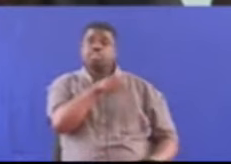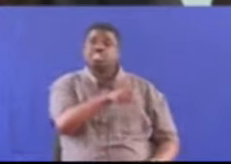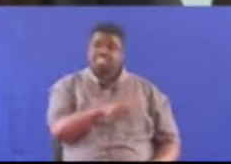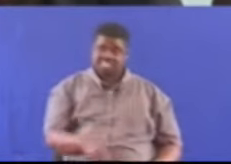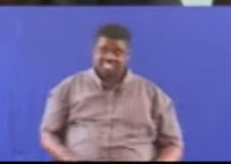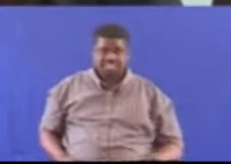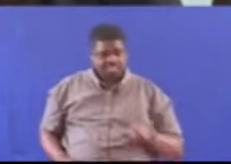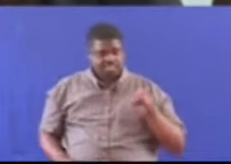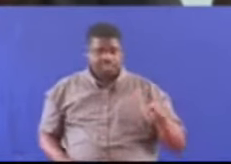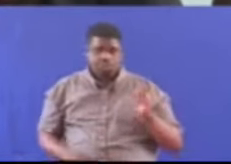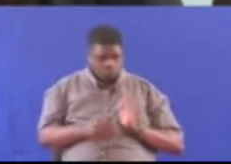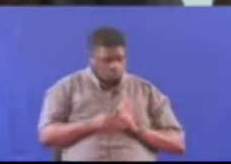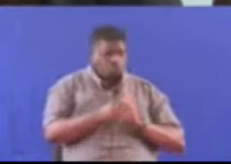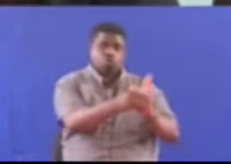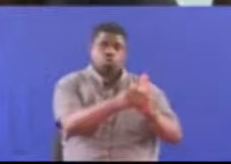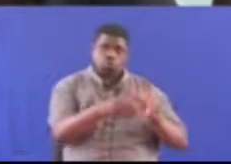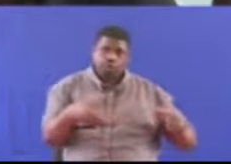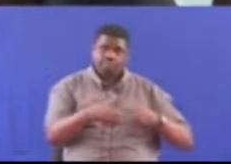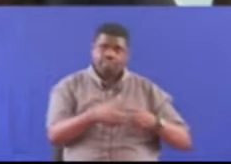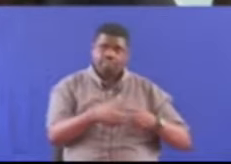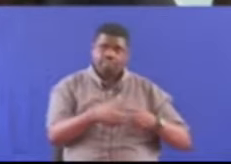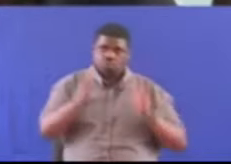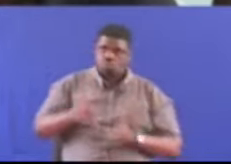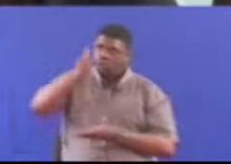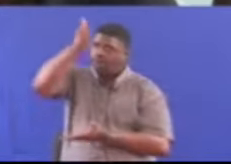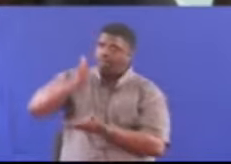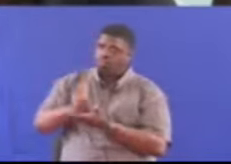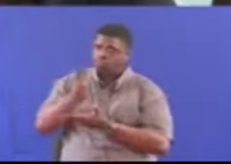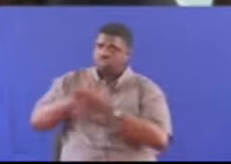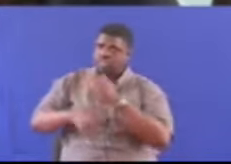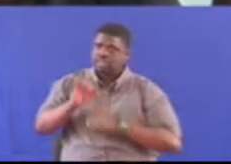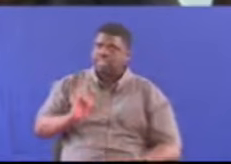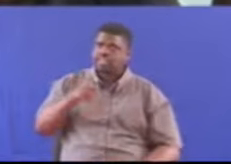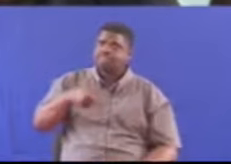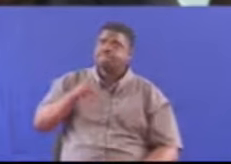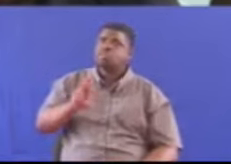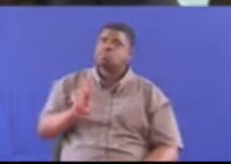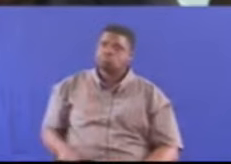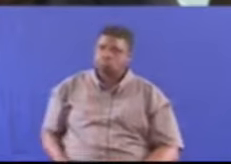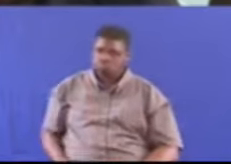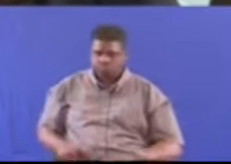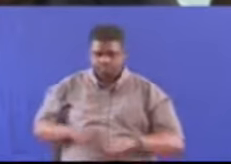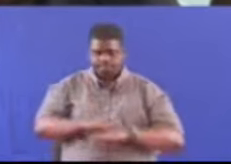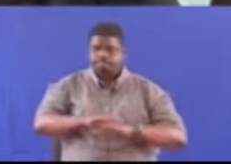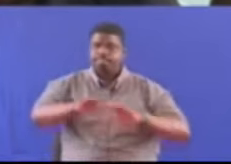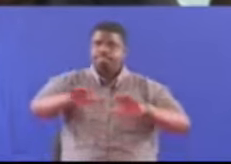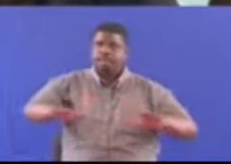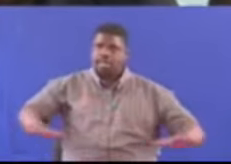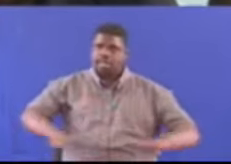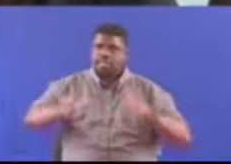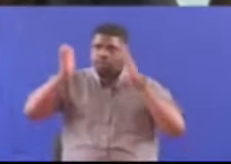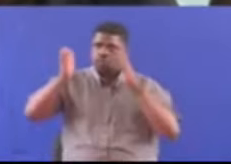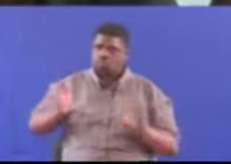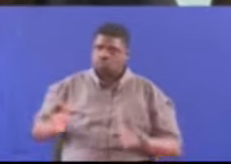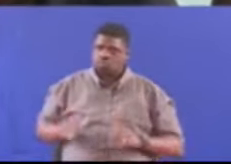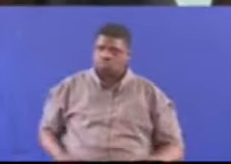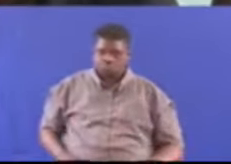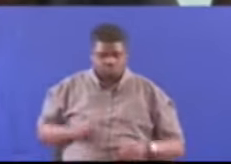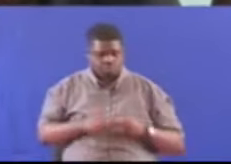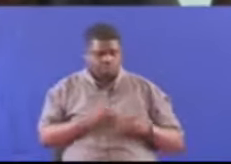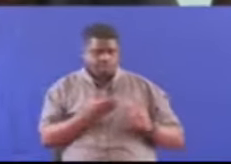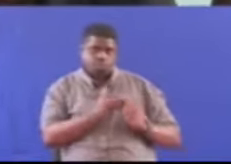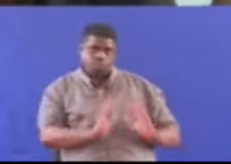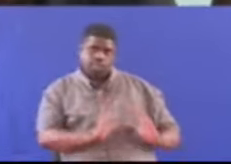ambaye huongoza vikao vikuu vya maamuzi ndani ya IPU, yani baraza kuu, governing council, pamoja na kamati